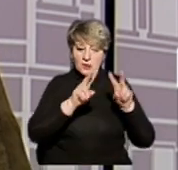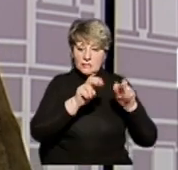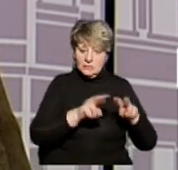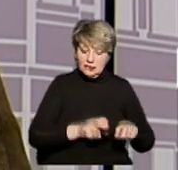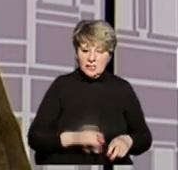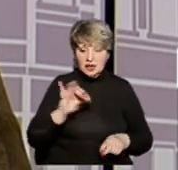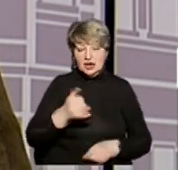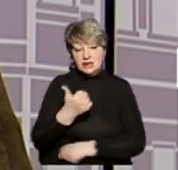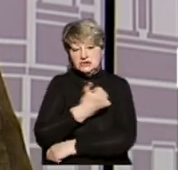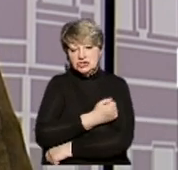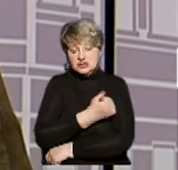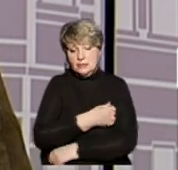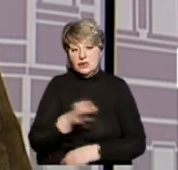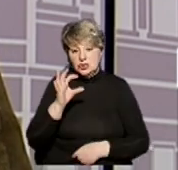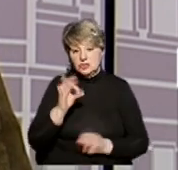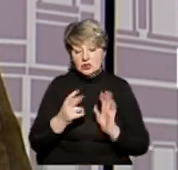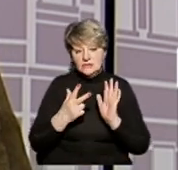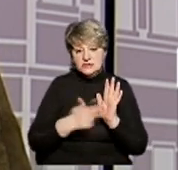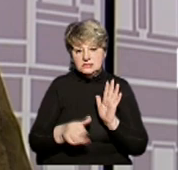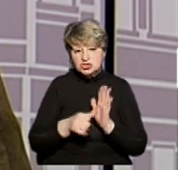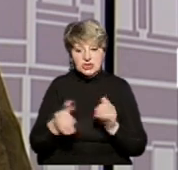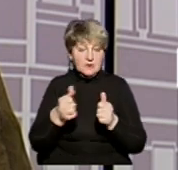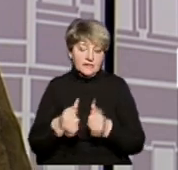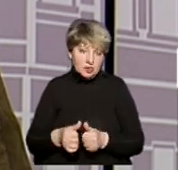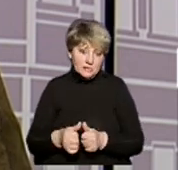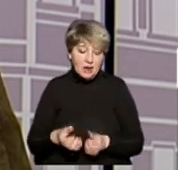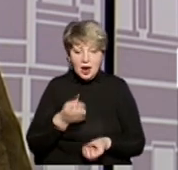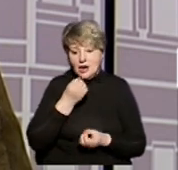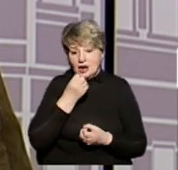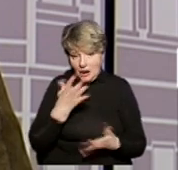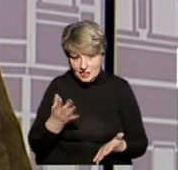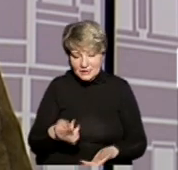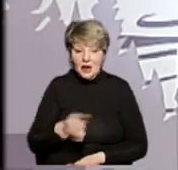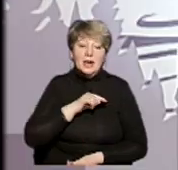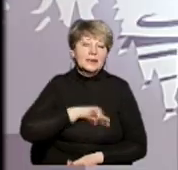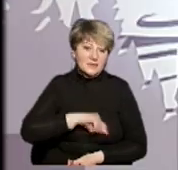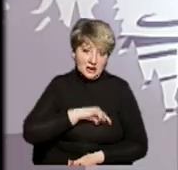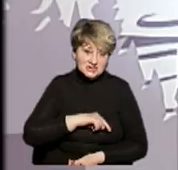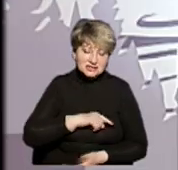друга довідочка про щеплення, форми 086. Гарний настрій, довіру до